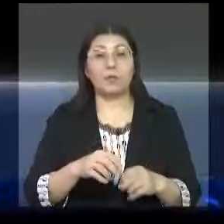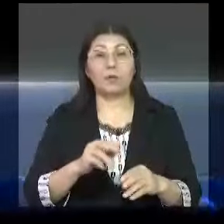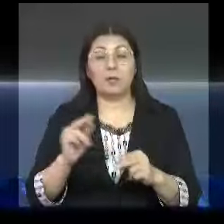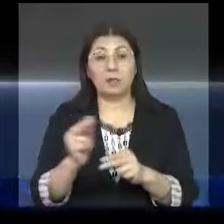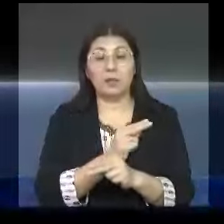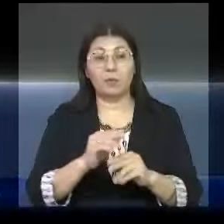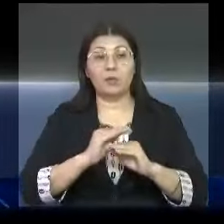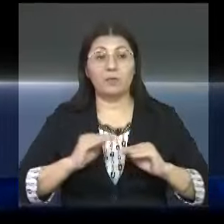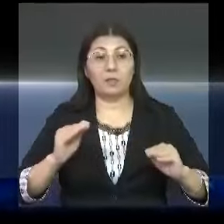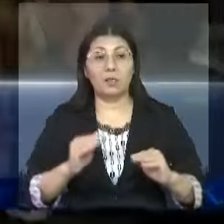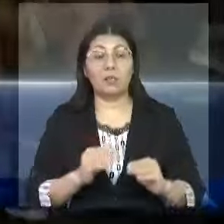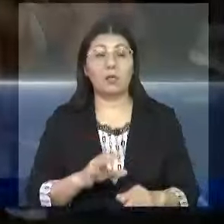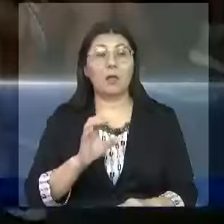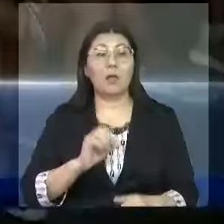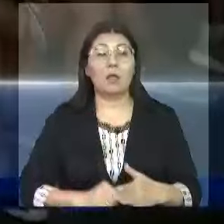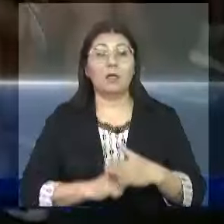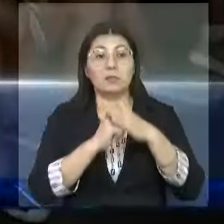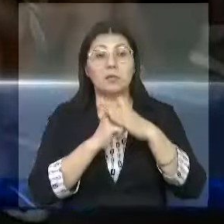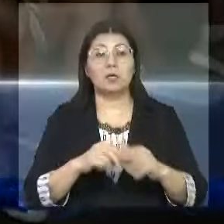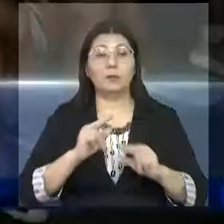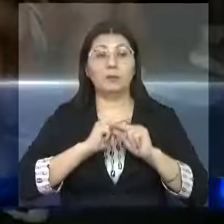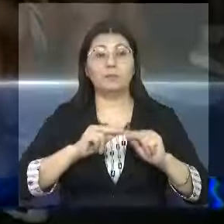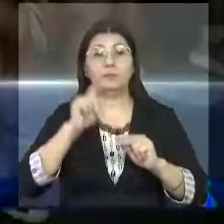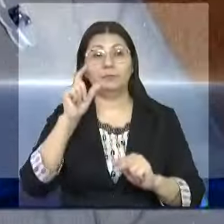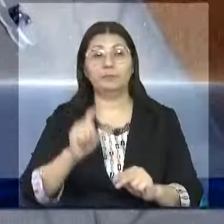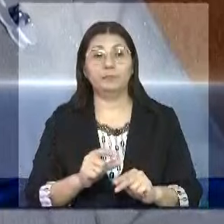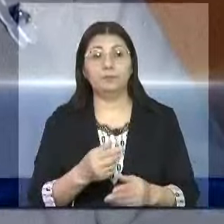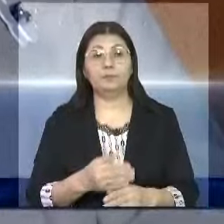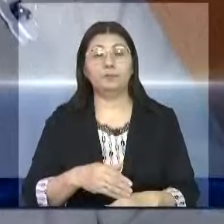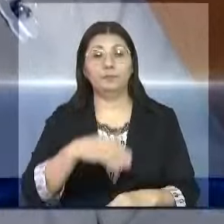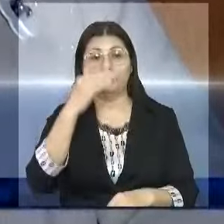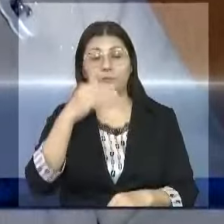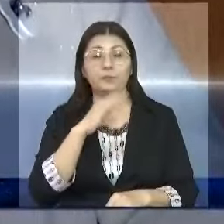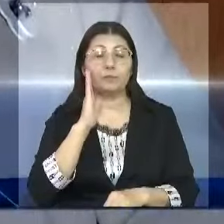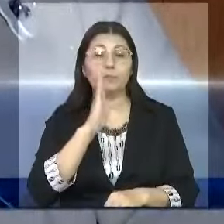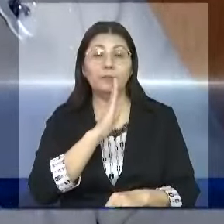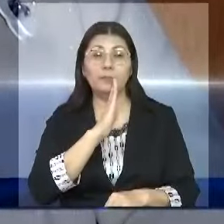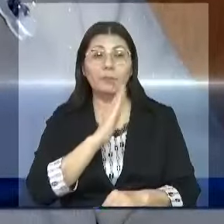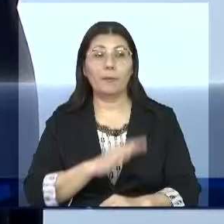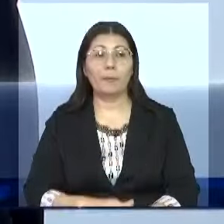статуса учителя в обществе речь идт о современных родителях и трудных